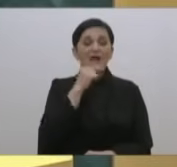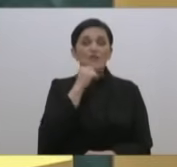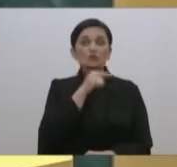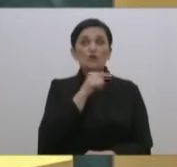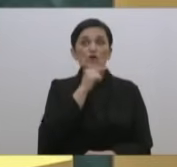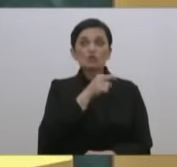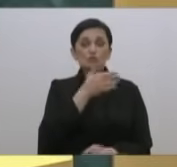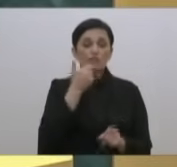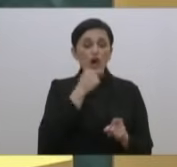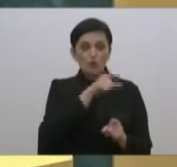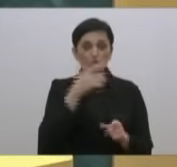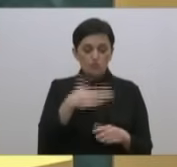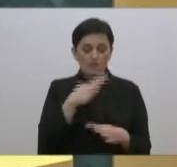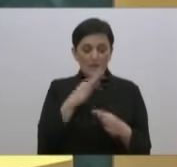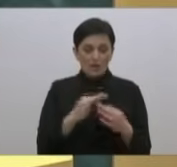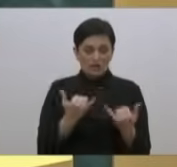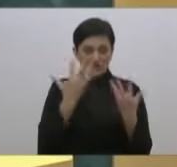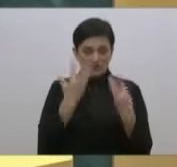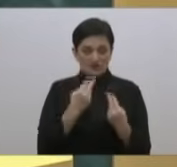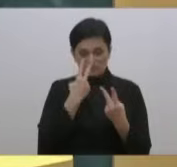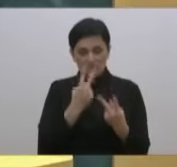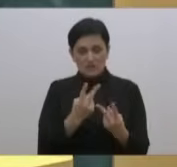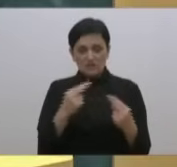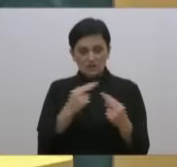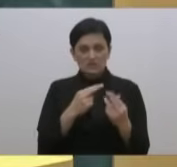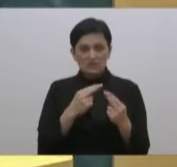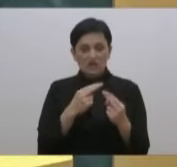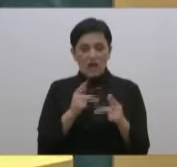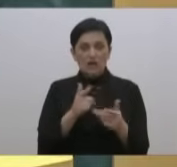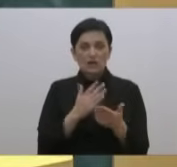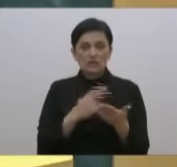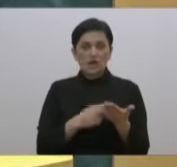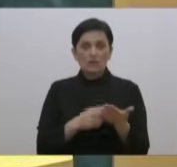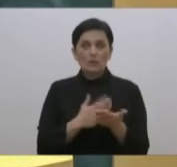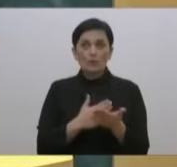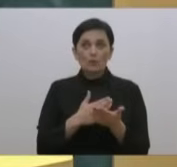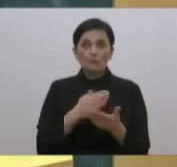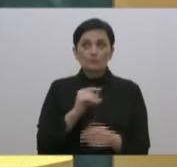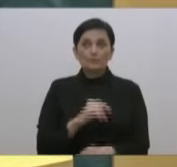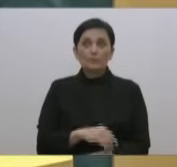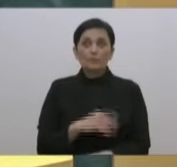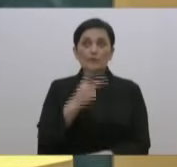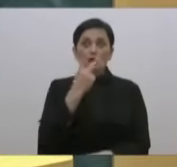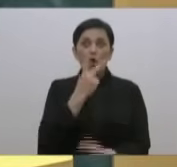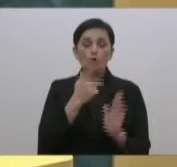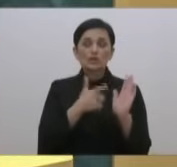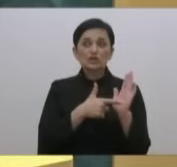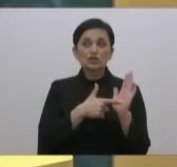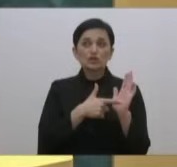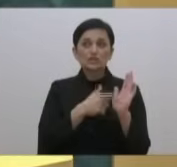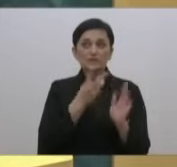ეკონომიკაში ეკონომიკისტებს. პასუხს ვაგებ უკვე დღევანდელმა დღემაც ამაში დაგვარწმუნა. ნომინალში